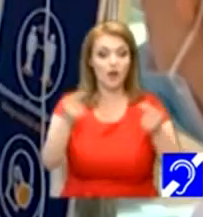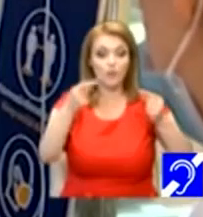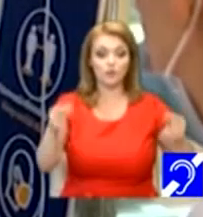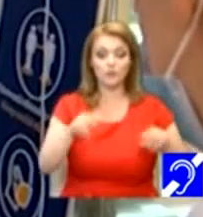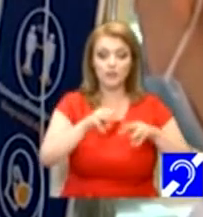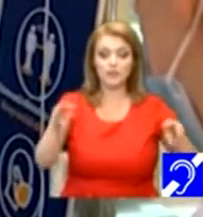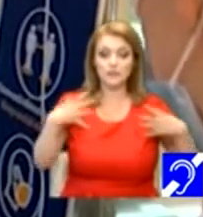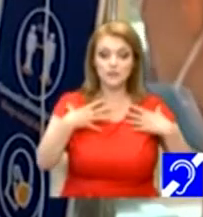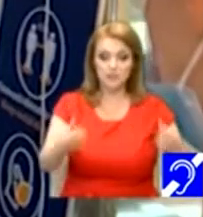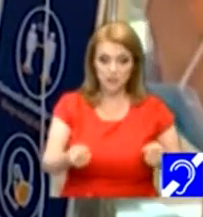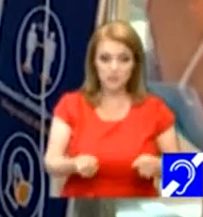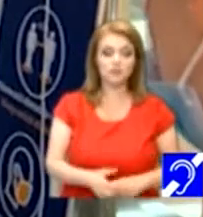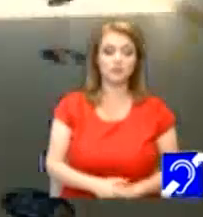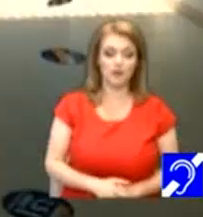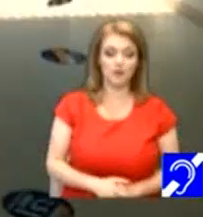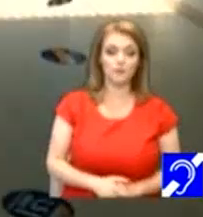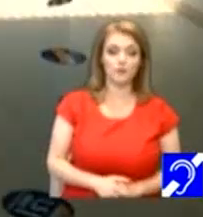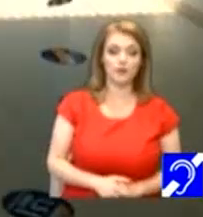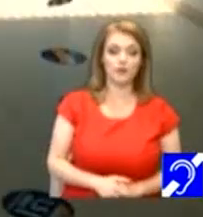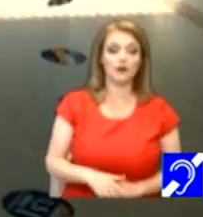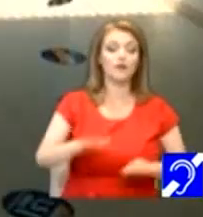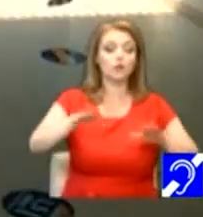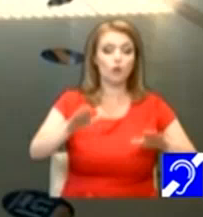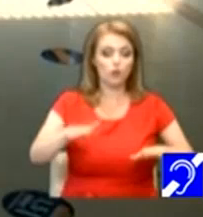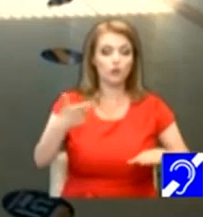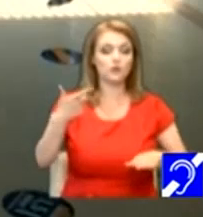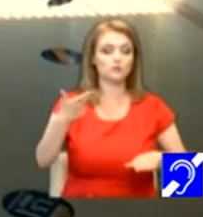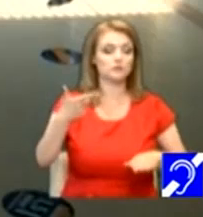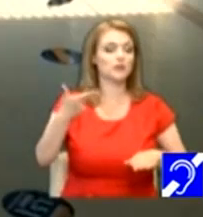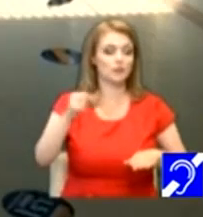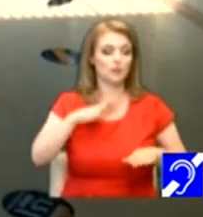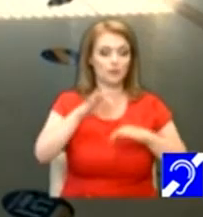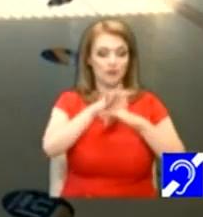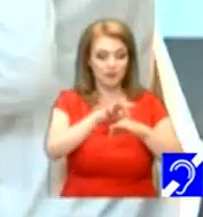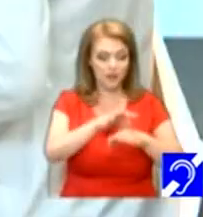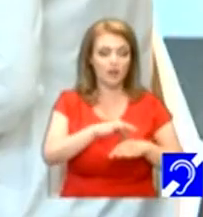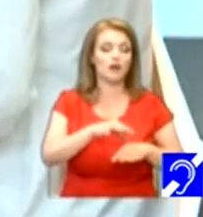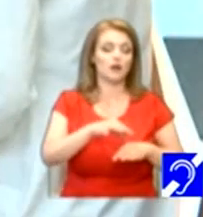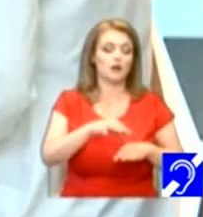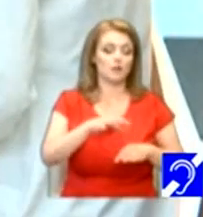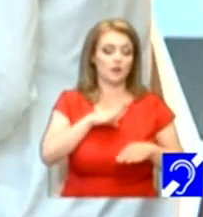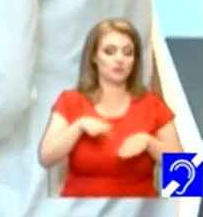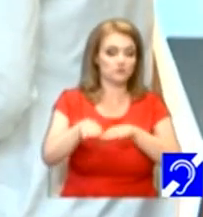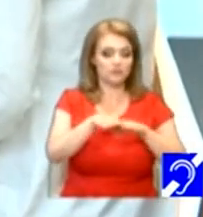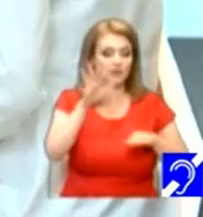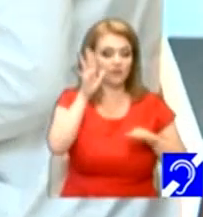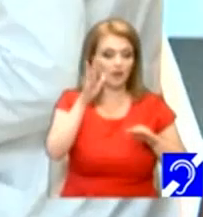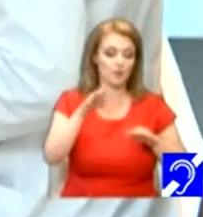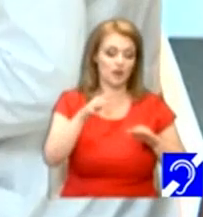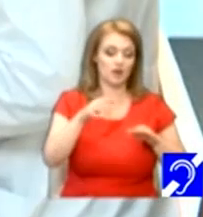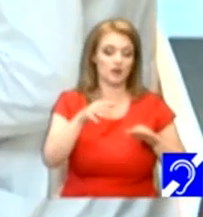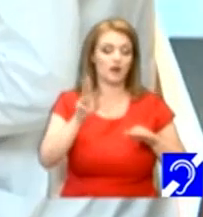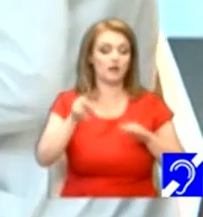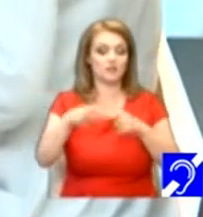Ministerului Sănătății, Muncii și Protecției Sociale, punctele de vaccinare au avut același program ca și secțiile de vot, de la 7 până